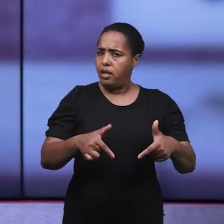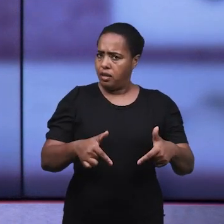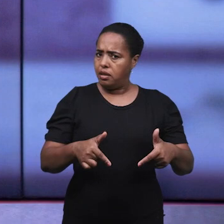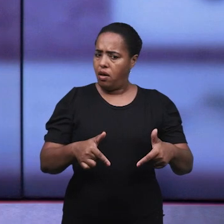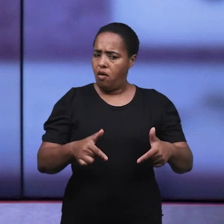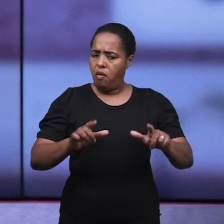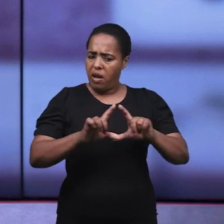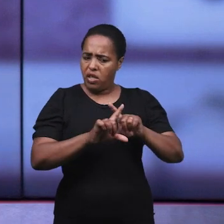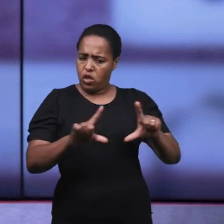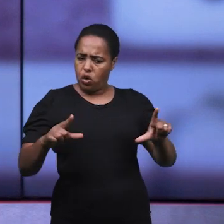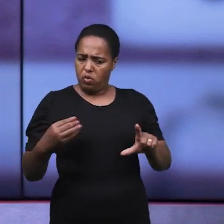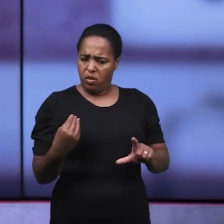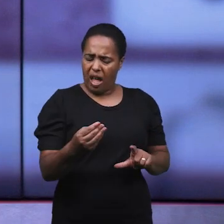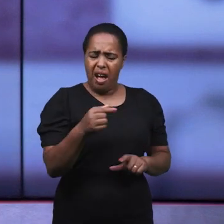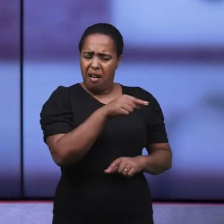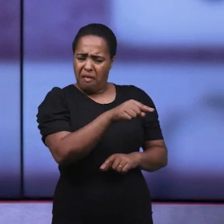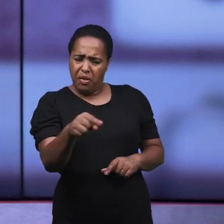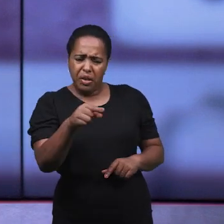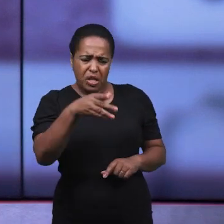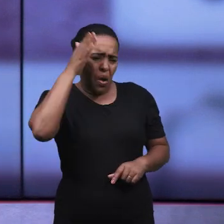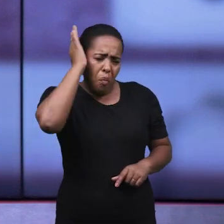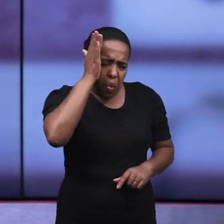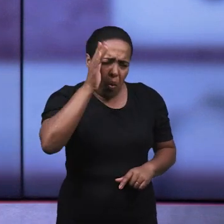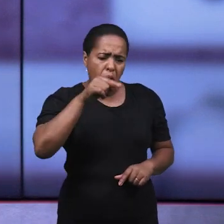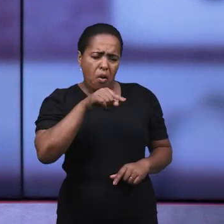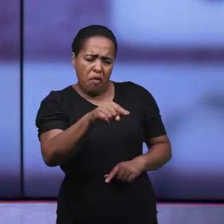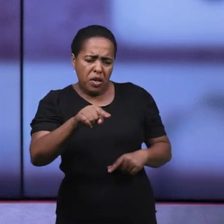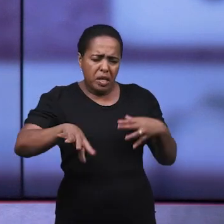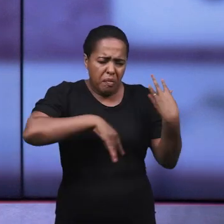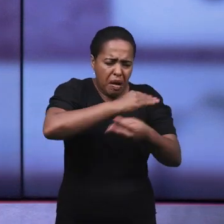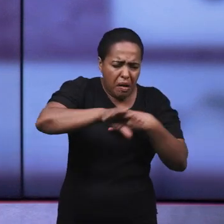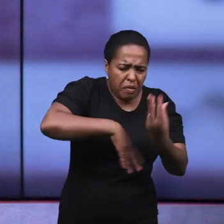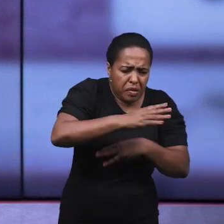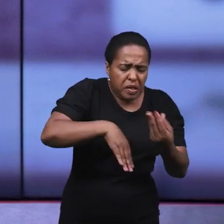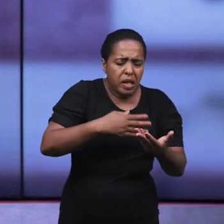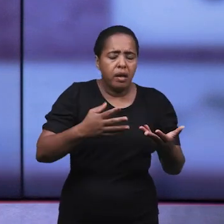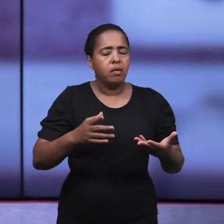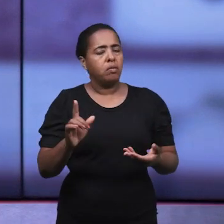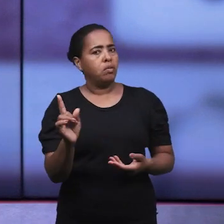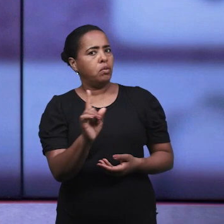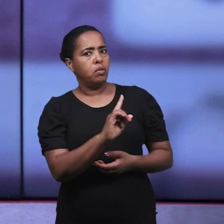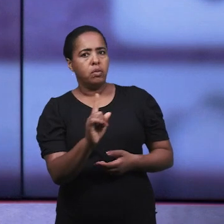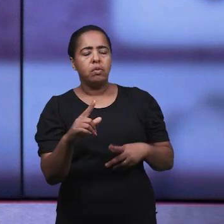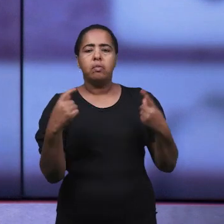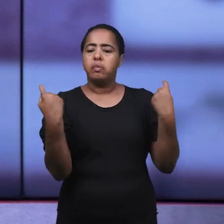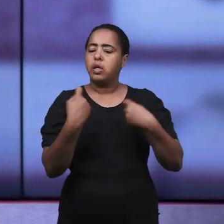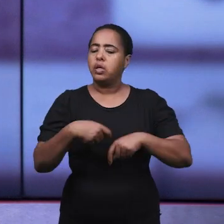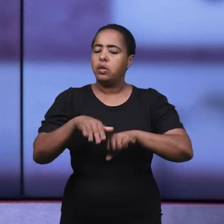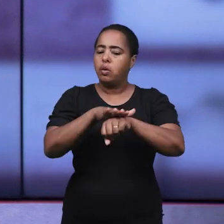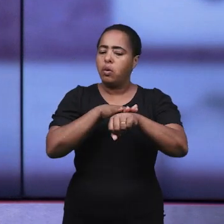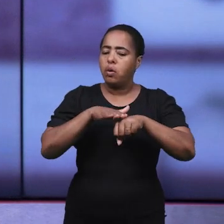Et éliminer les gros mots. Aucun enfant doit être appelé Dan.